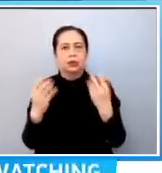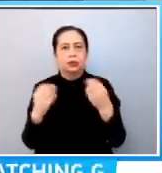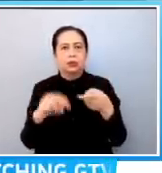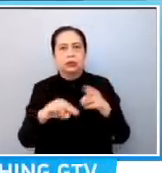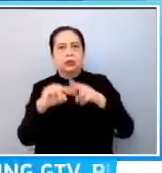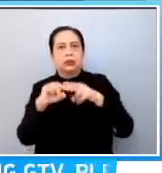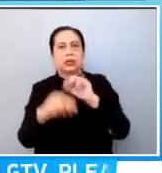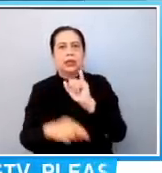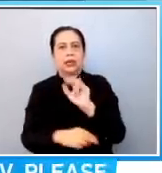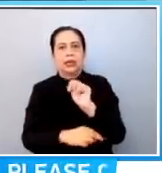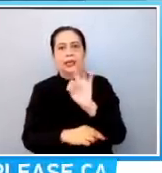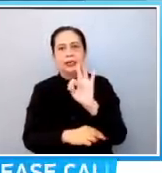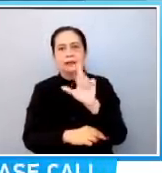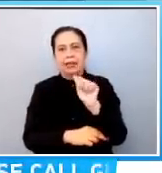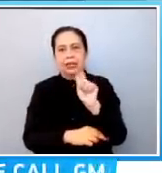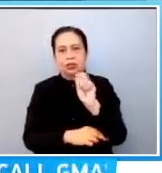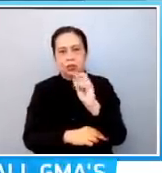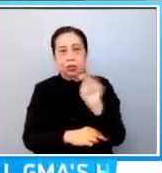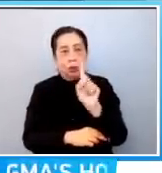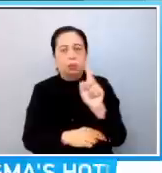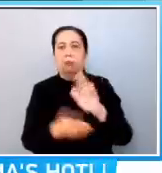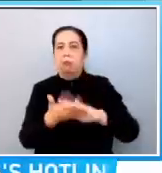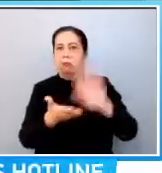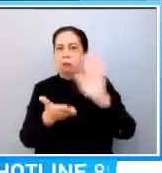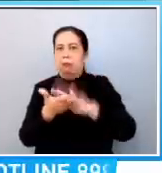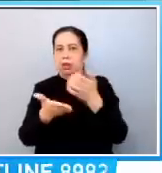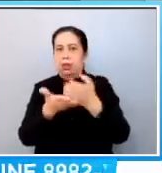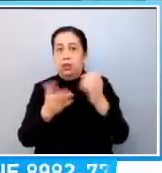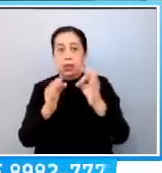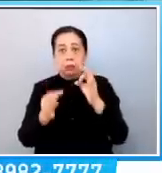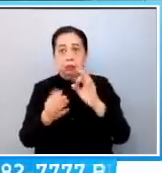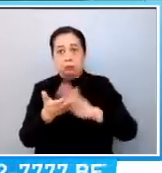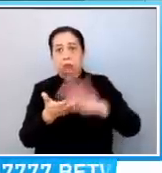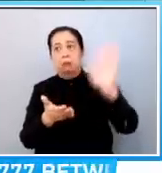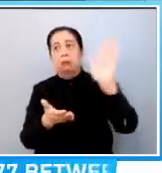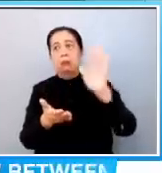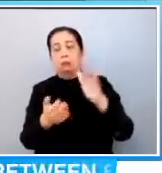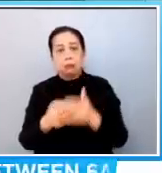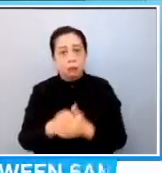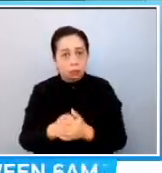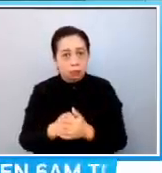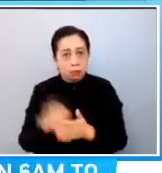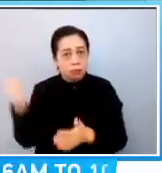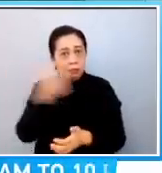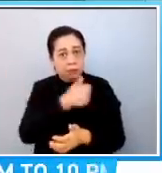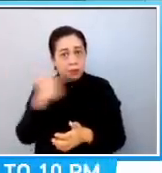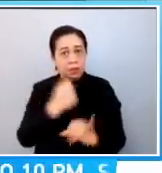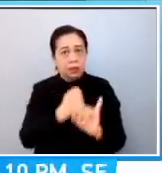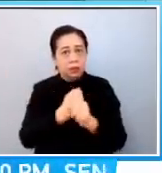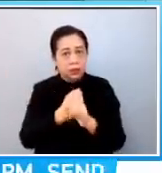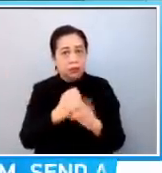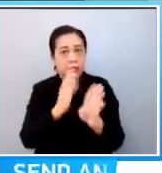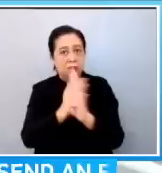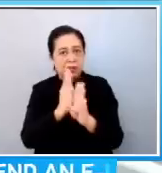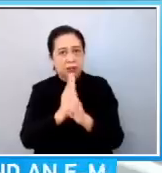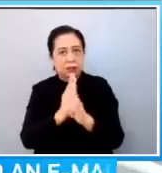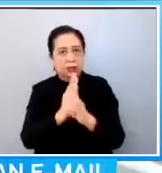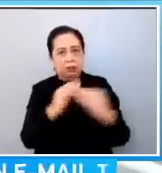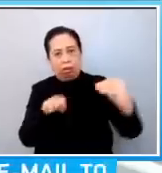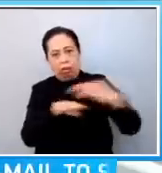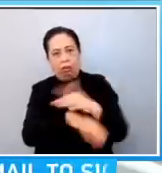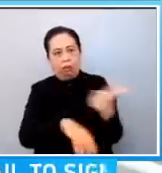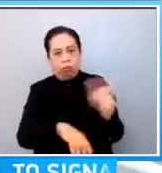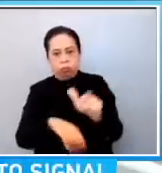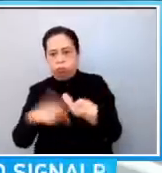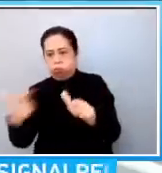Basically, yung inflation rate, yung pagmahal ng mga bilihin. Kasi pag itinaas mo yung presyo ng pamasahe sa jeep, sa bus, cascade na yan, magdo-domino effect